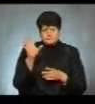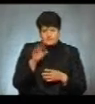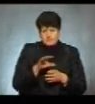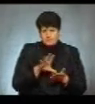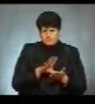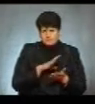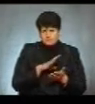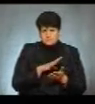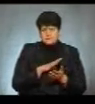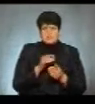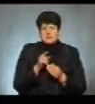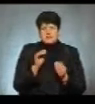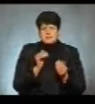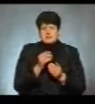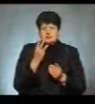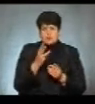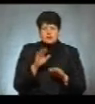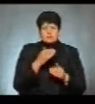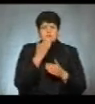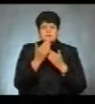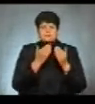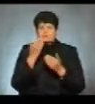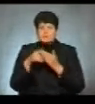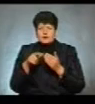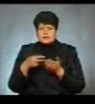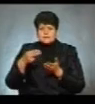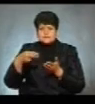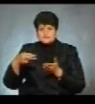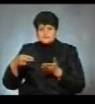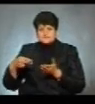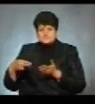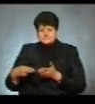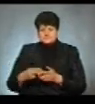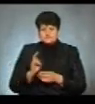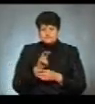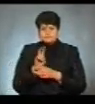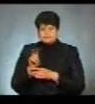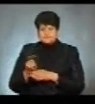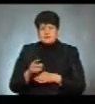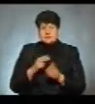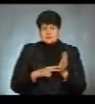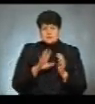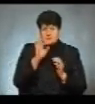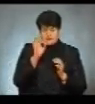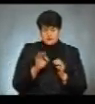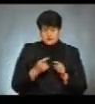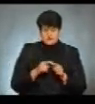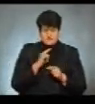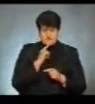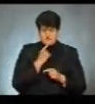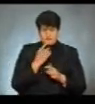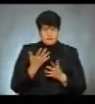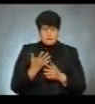дозволяє не менше 3, далі ходиться з обитувальниками по квартирах і дозбируються підписи. Ну, дійсно, щоб 75% – це важко,